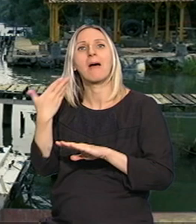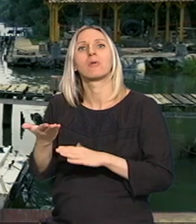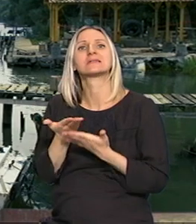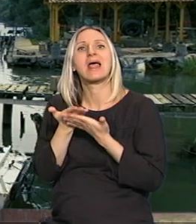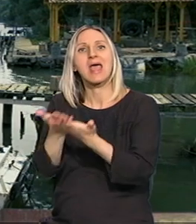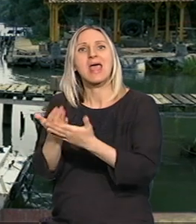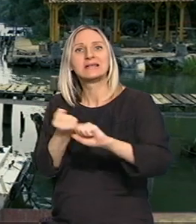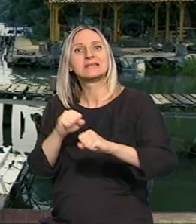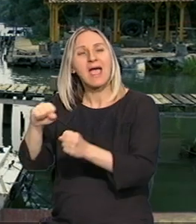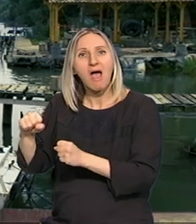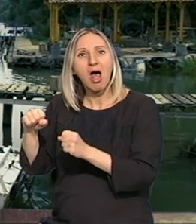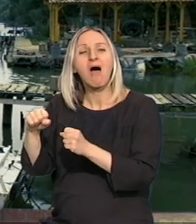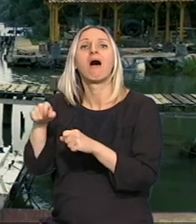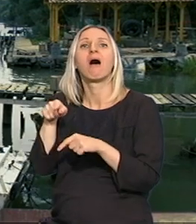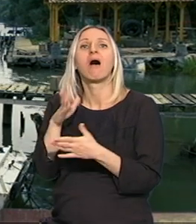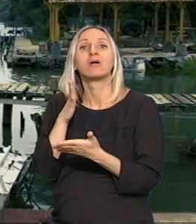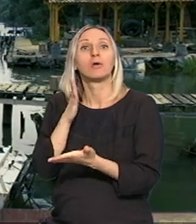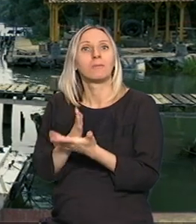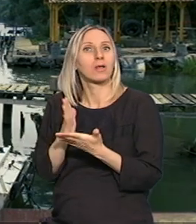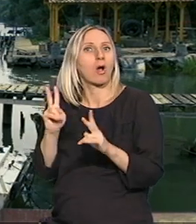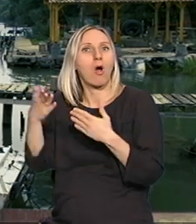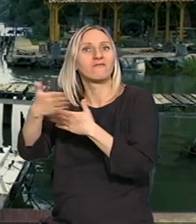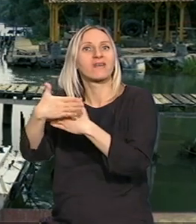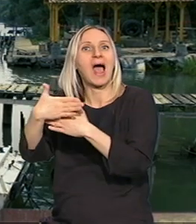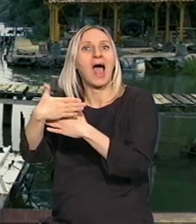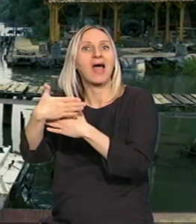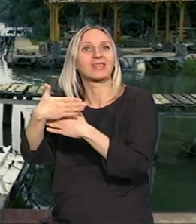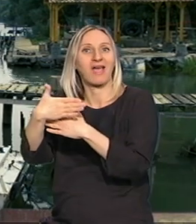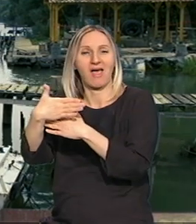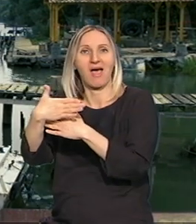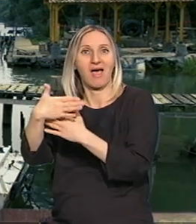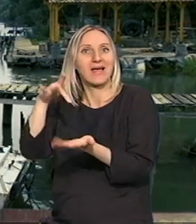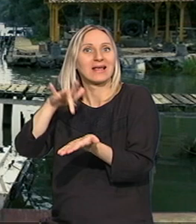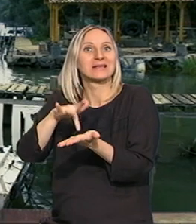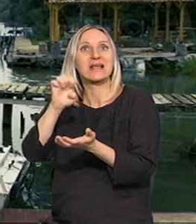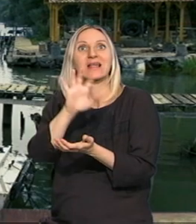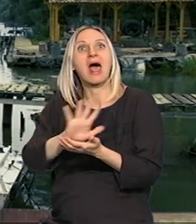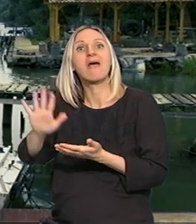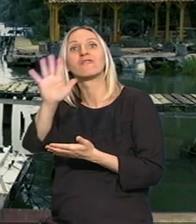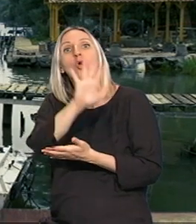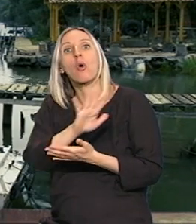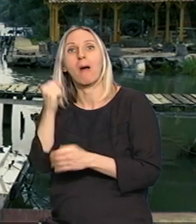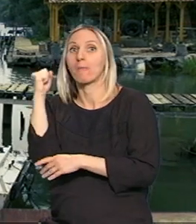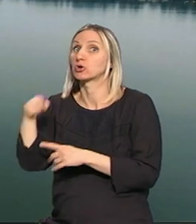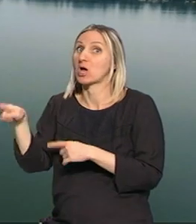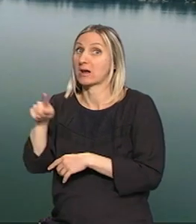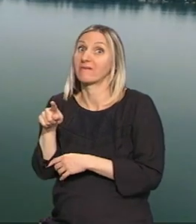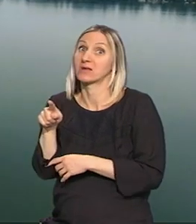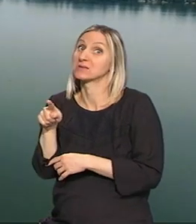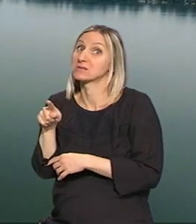je praktično predstavljala prozor u svet, pre svega centralne Evrope za Požarevac i ovog dela